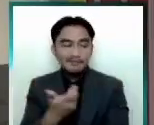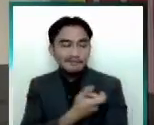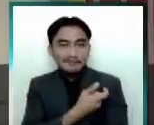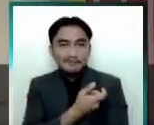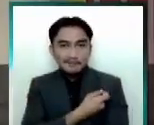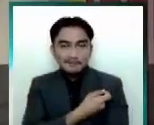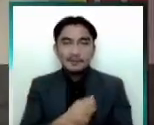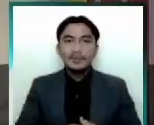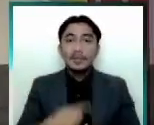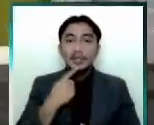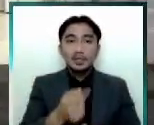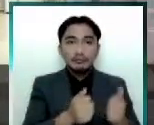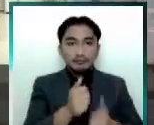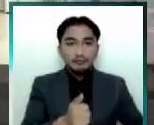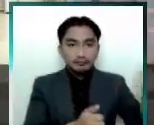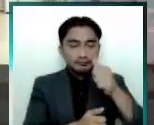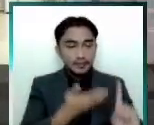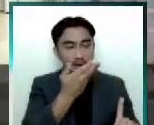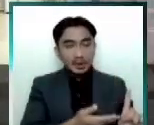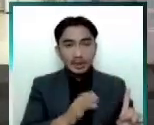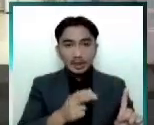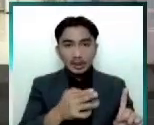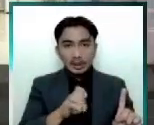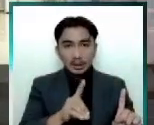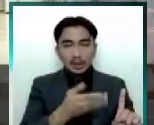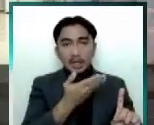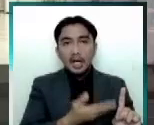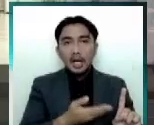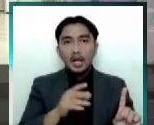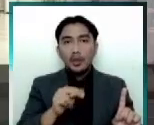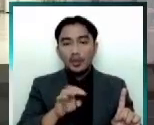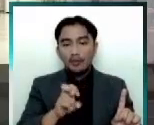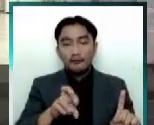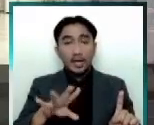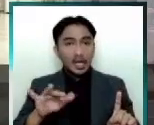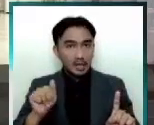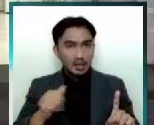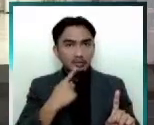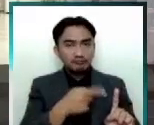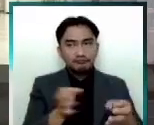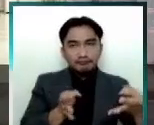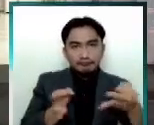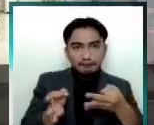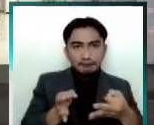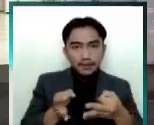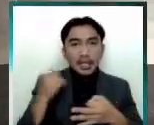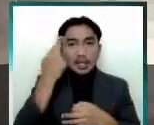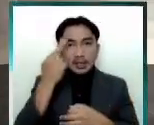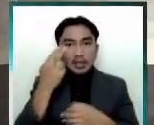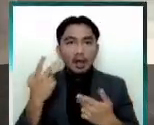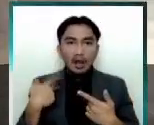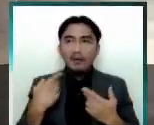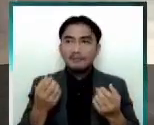kay Commission on Higher Education o CHED Chairperson Prospero Dovera III, isa sa mga dahilan ay ang mataas na bilang ng mga